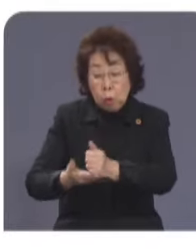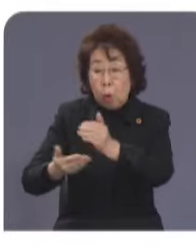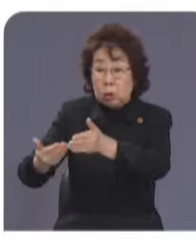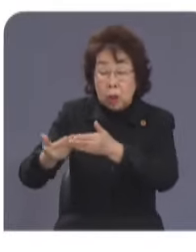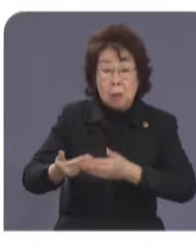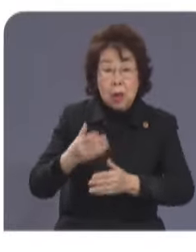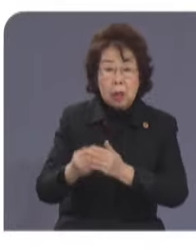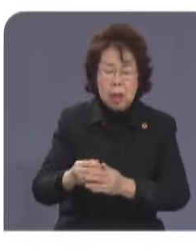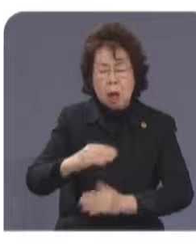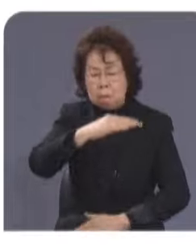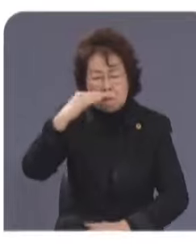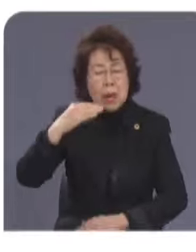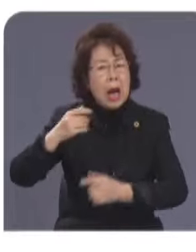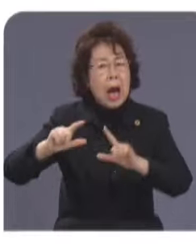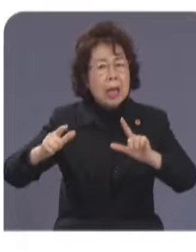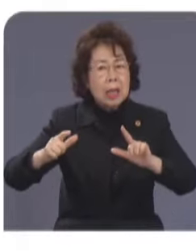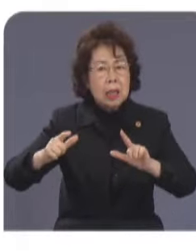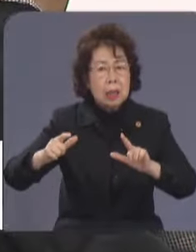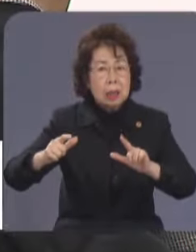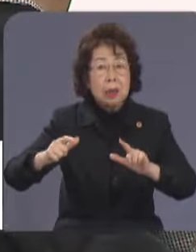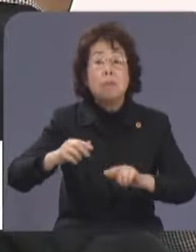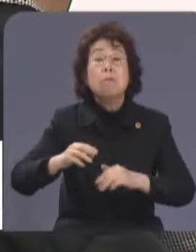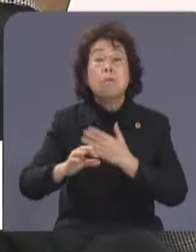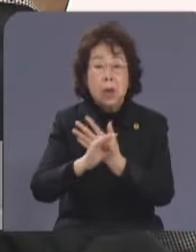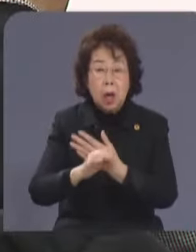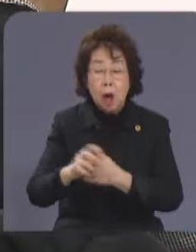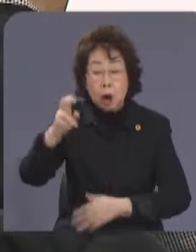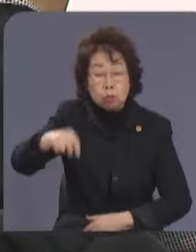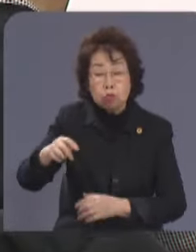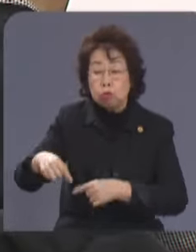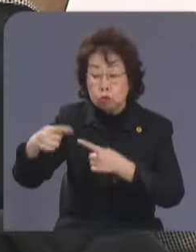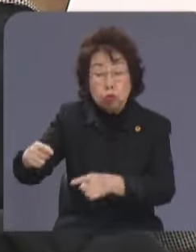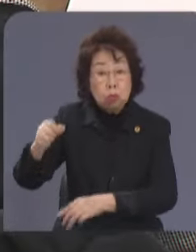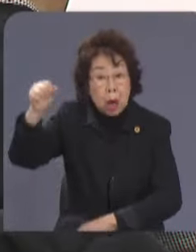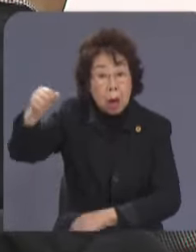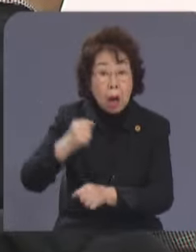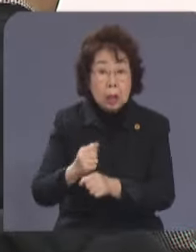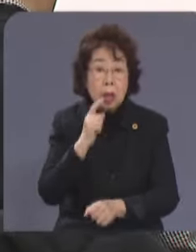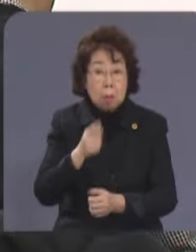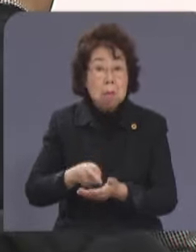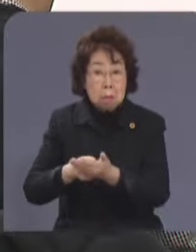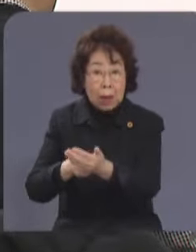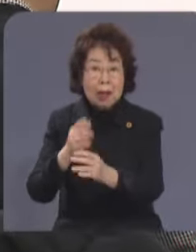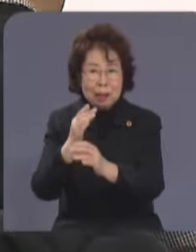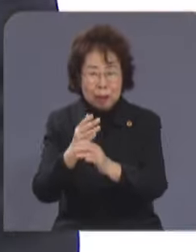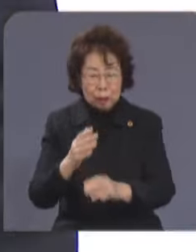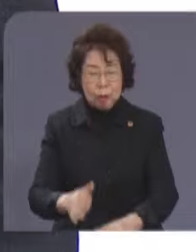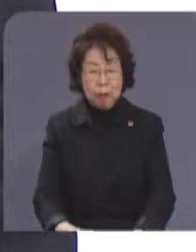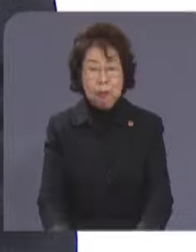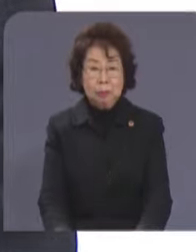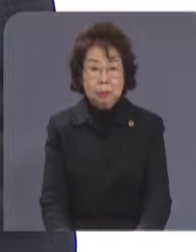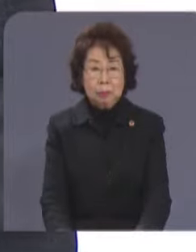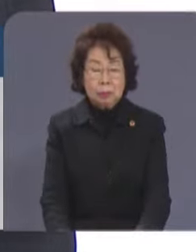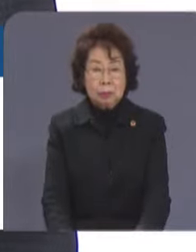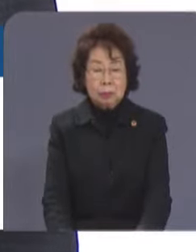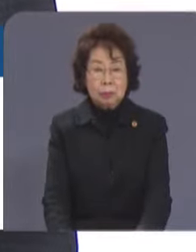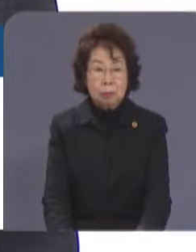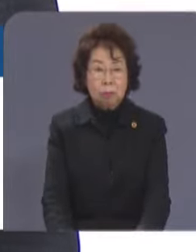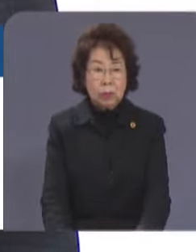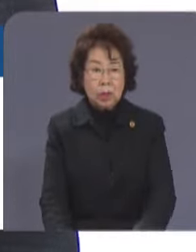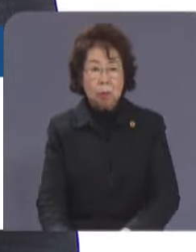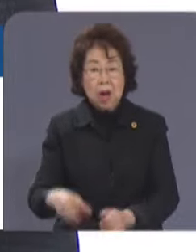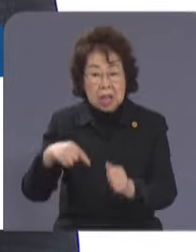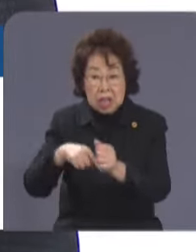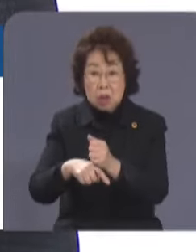등 불공정하게 공천이 진행되면 무소속으로 출마하겠다는 뜻도 내비쳤습니다. 이유 없는 컷오프,